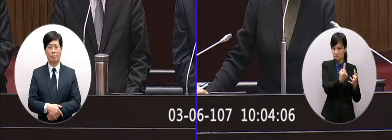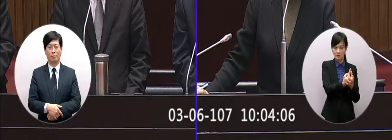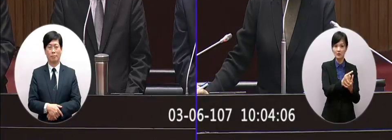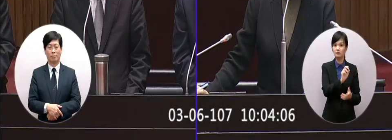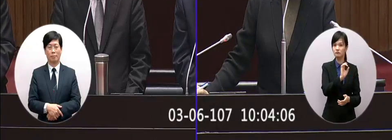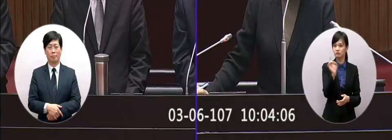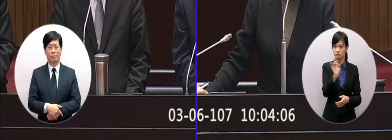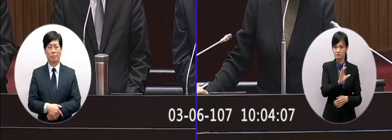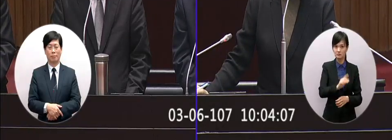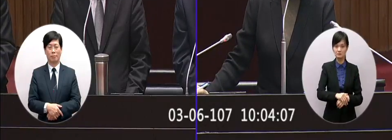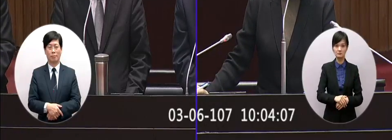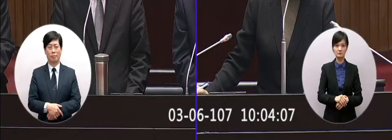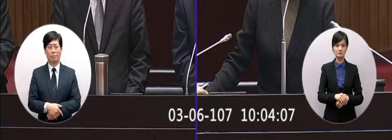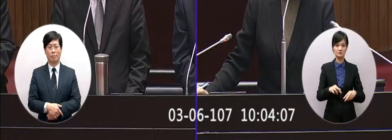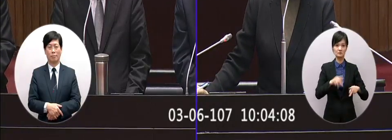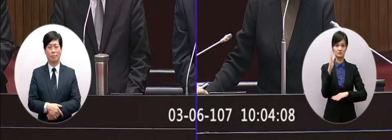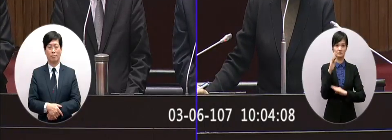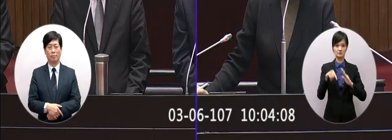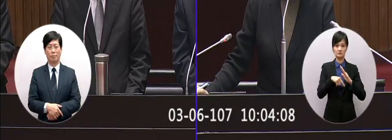办在